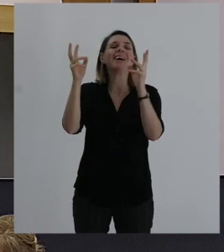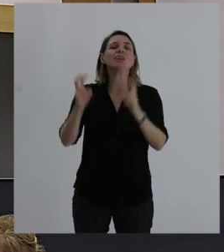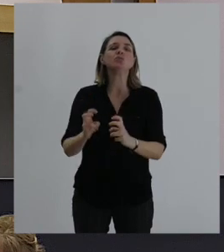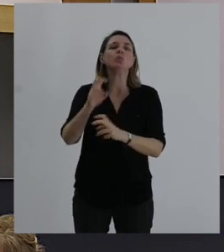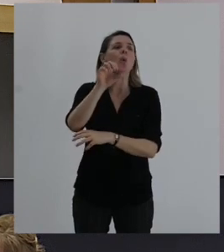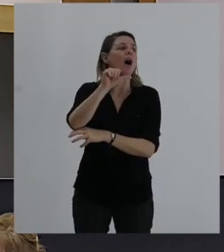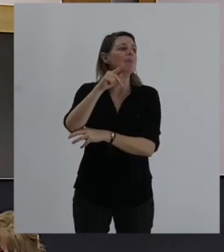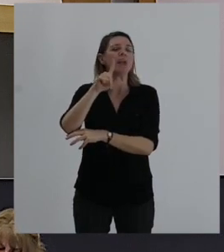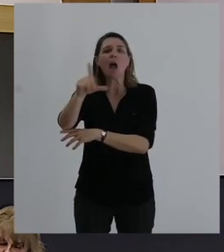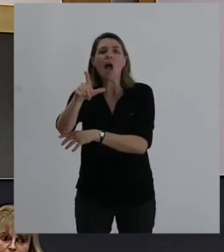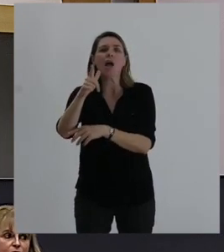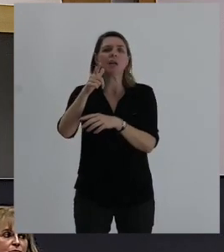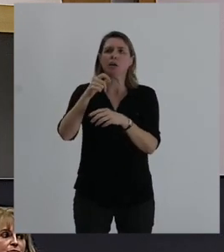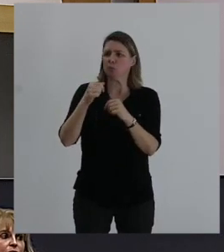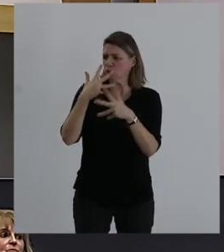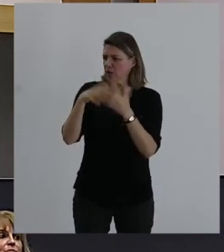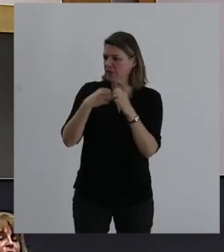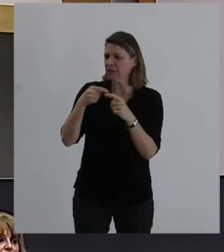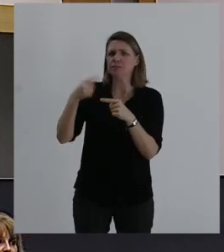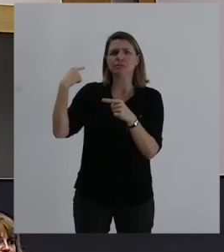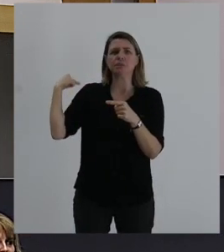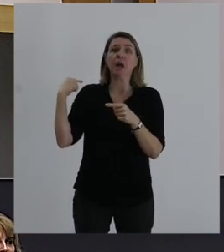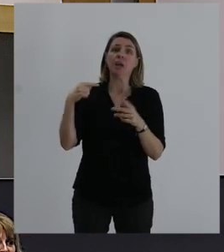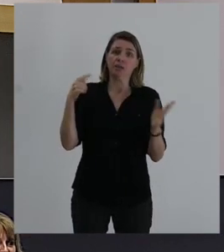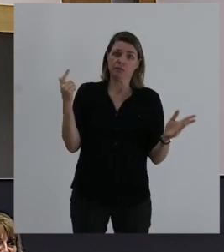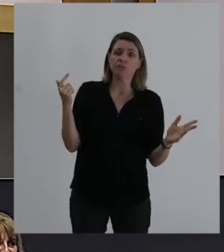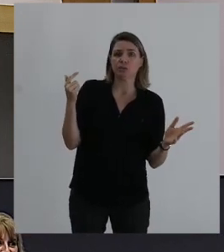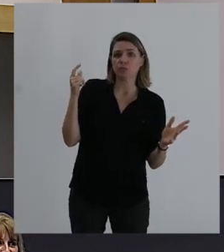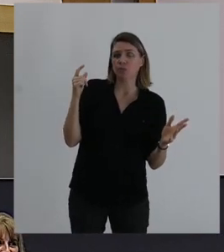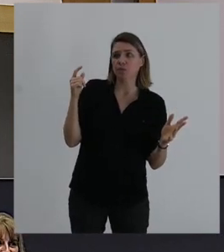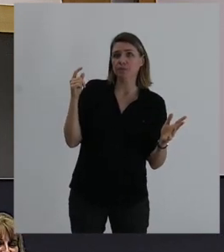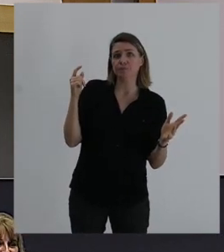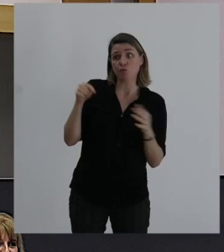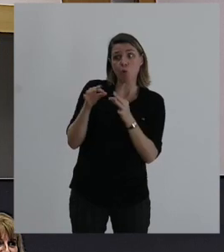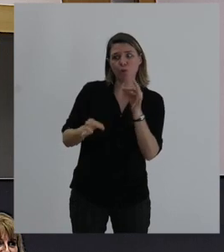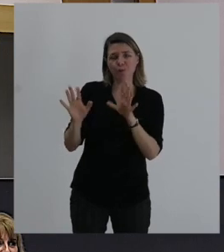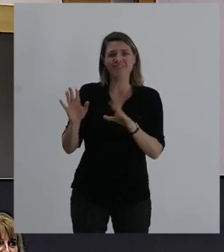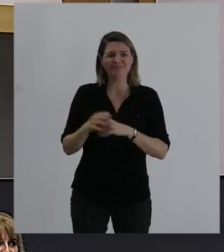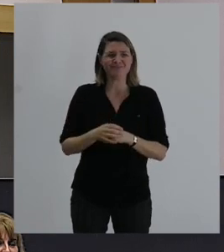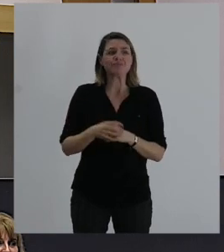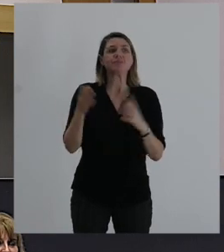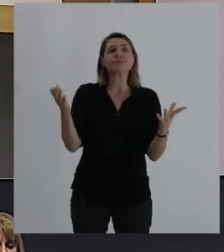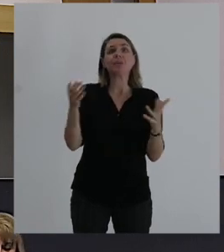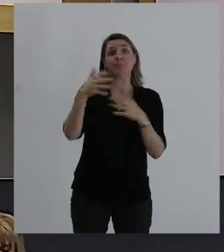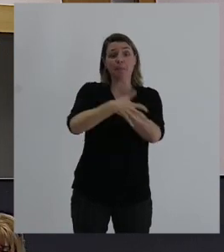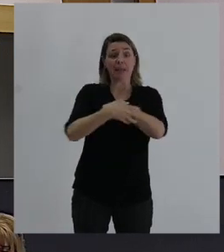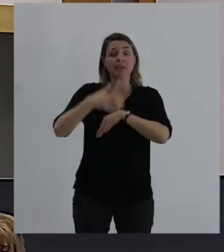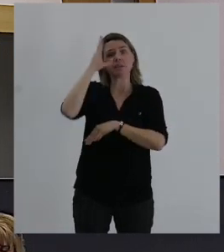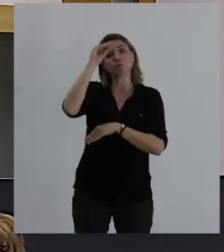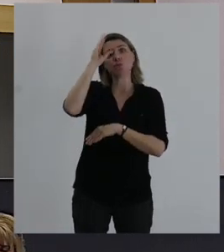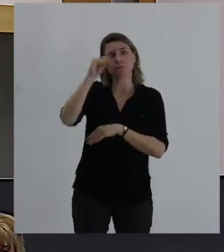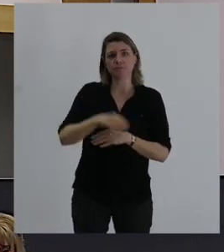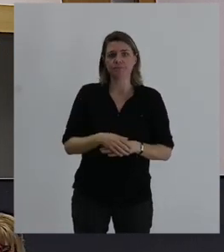de réduction d'APL il y a quelques années. Enfin, il va falloir conclure. Voilà. Bon, bref. En tout cas, je pense que sur le sujet de la précarité